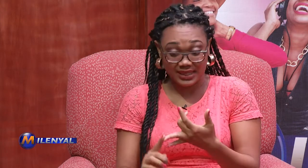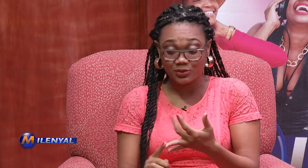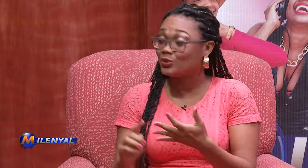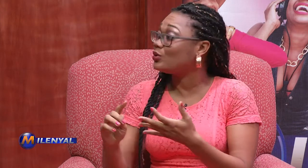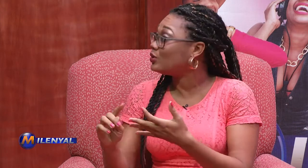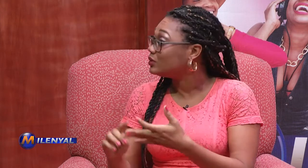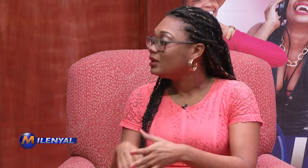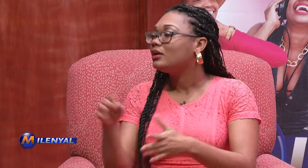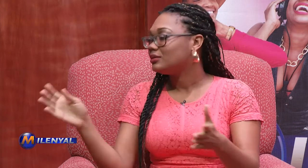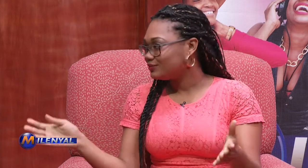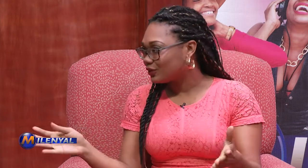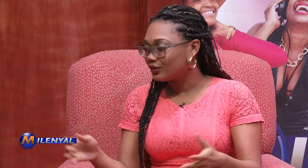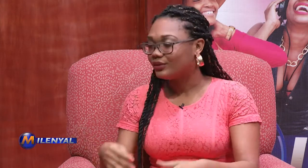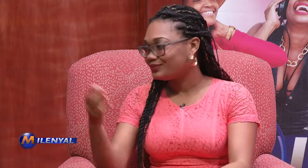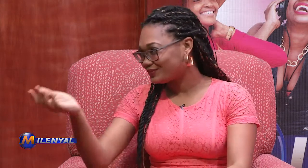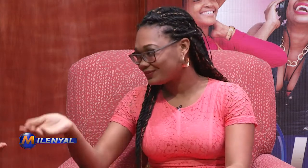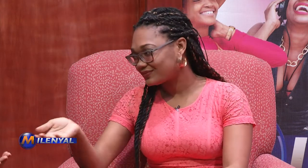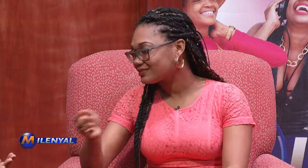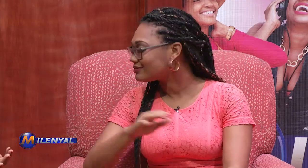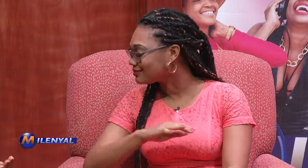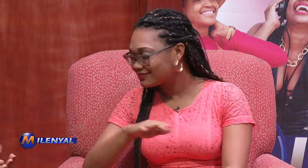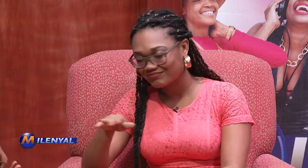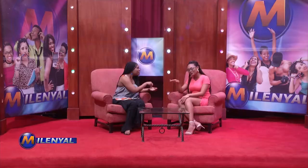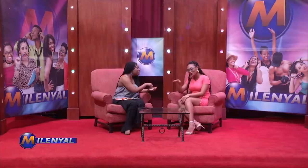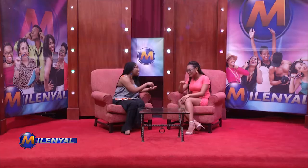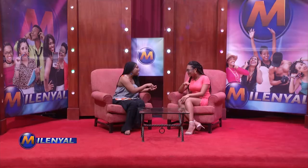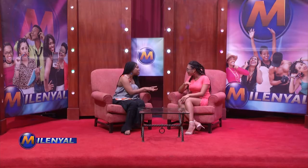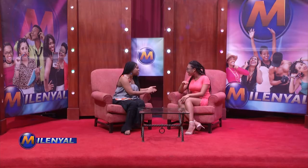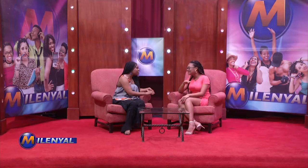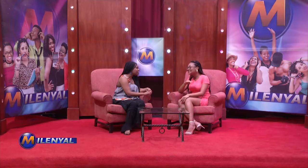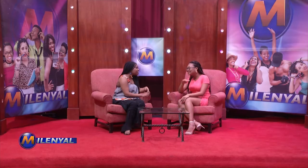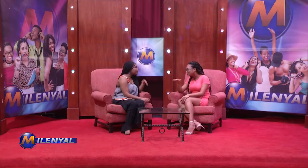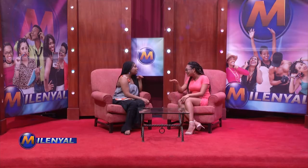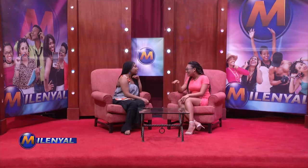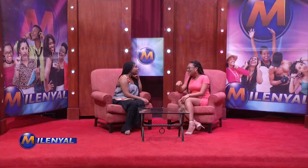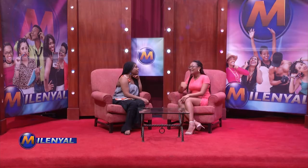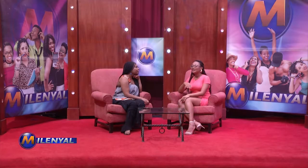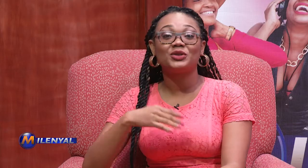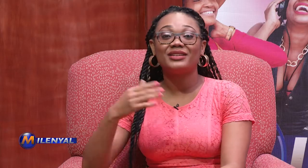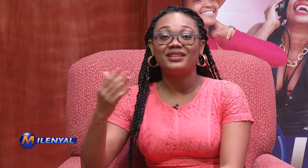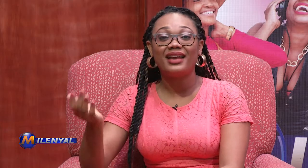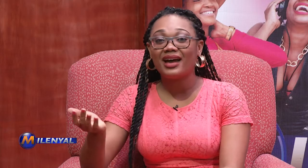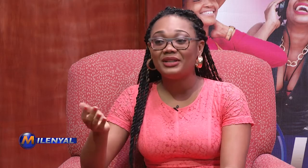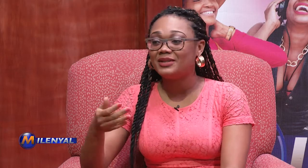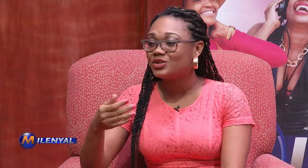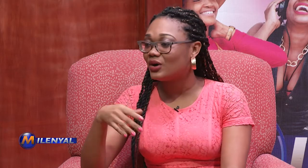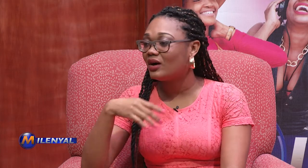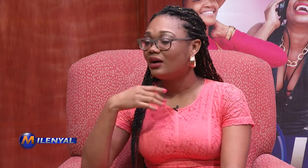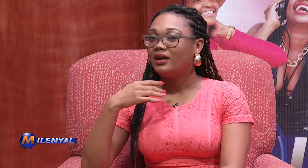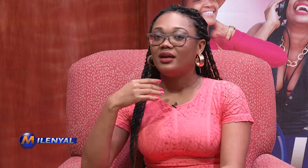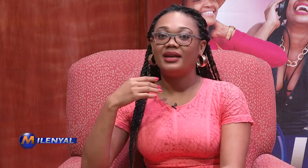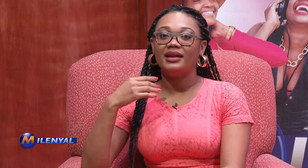que ça capte sous. Net. Donc, on contrôle de tout fait et geste. Net. Et quand on t'invitait à une